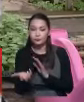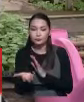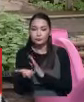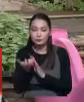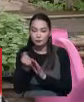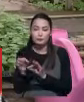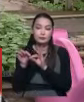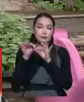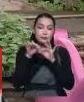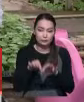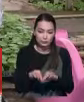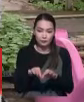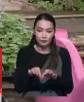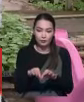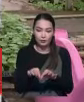ақырындап алып